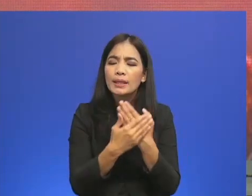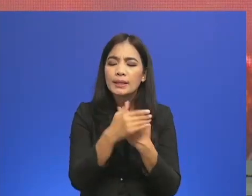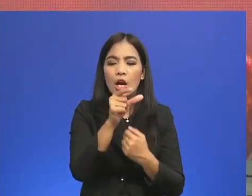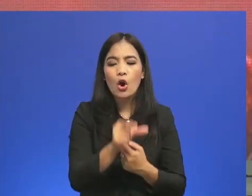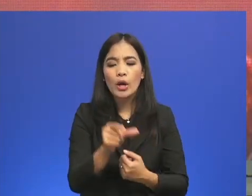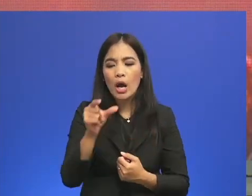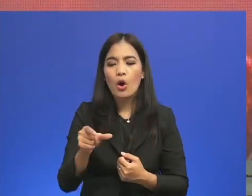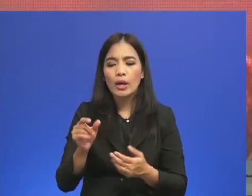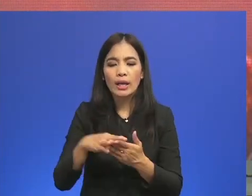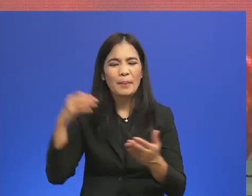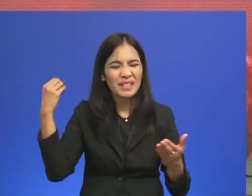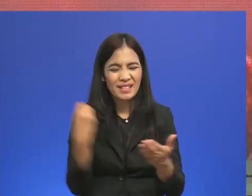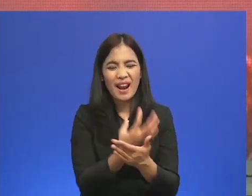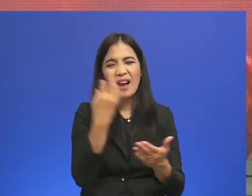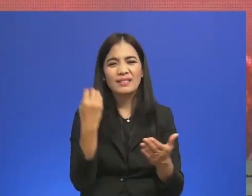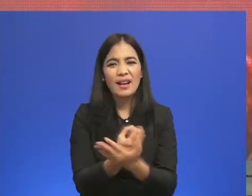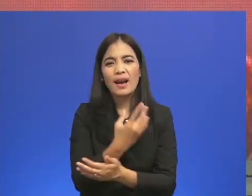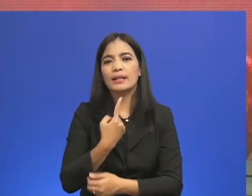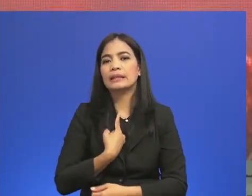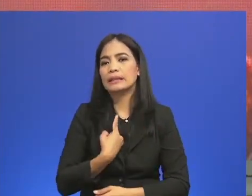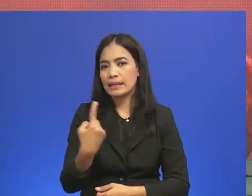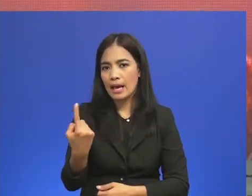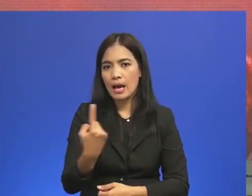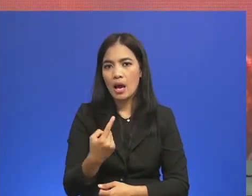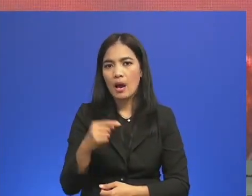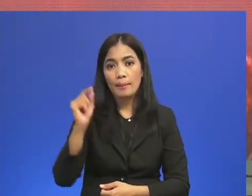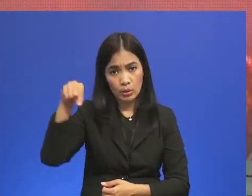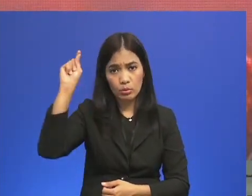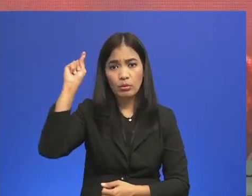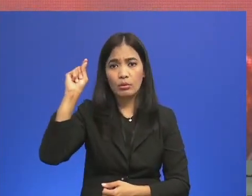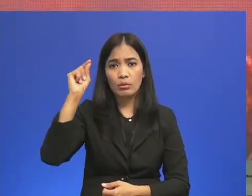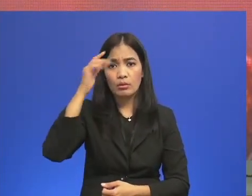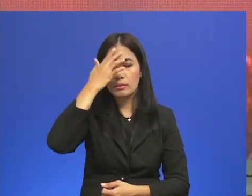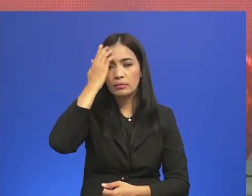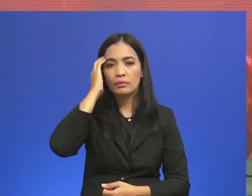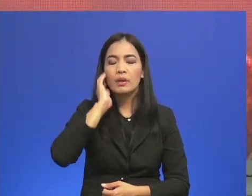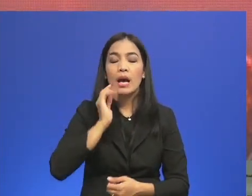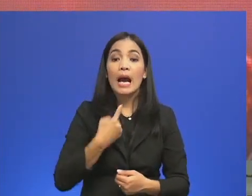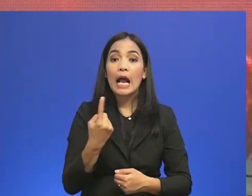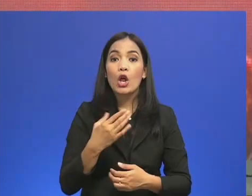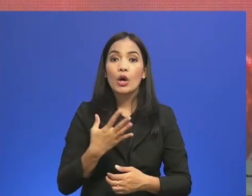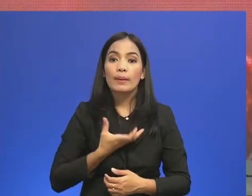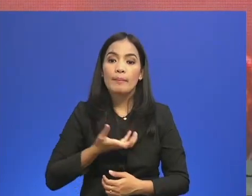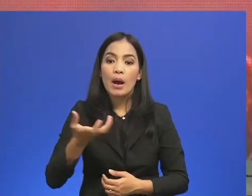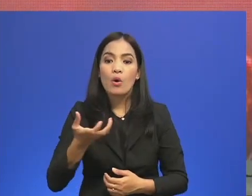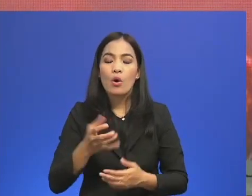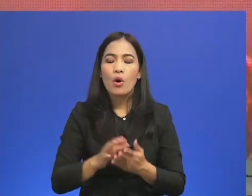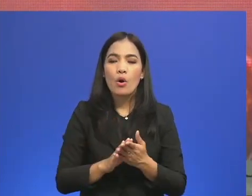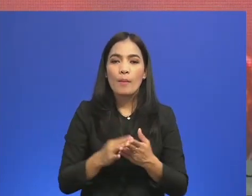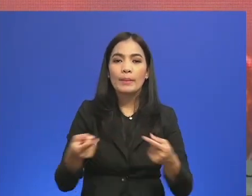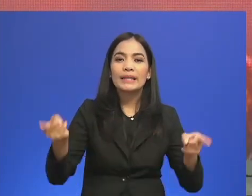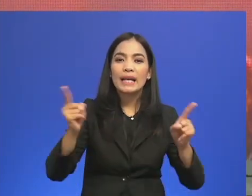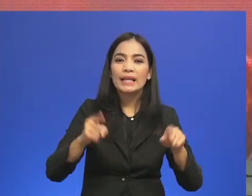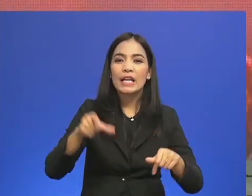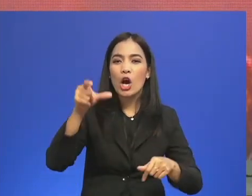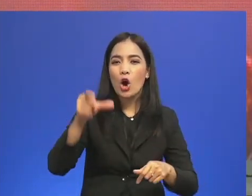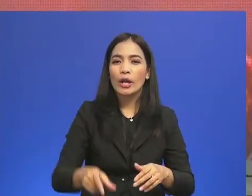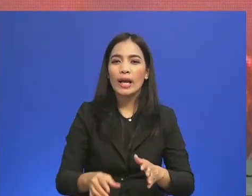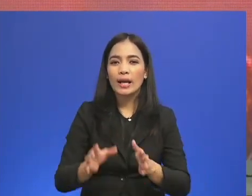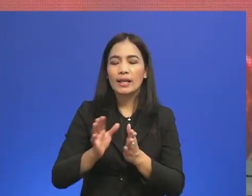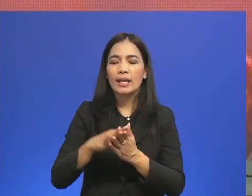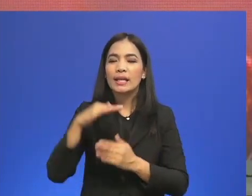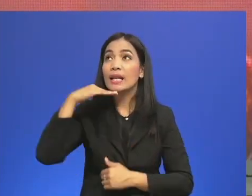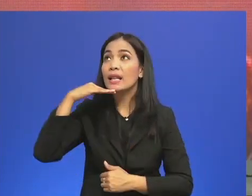orang-orang yang mencelakai kita. Benar, kalau kita berambisi menjadi orang yang